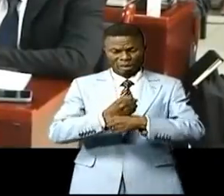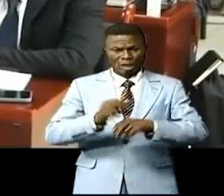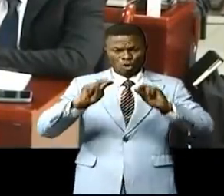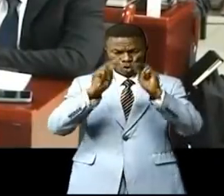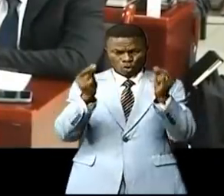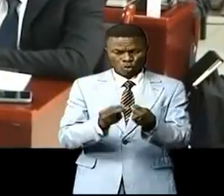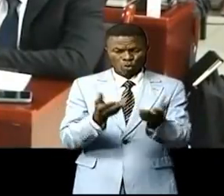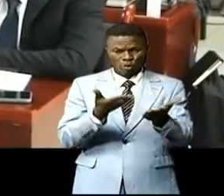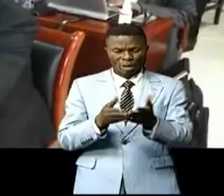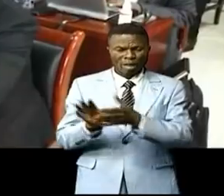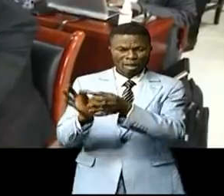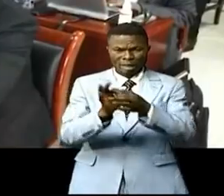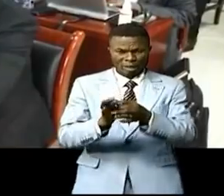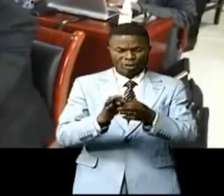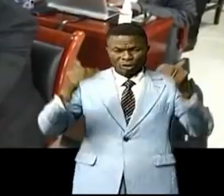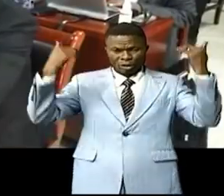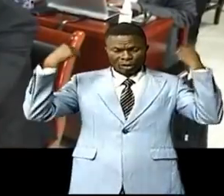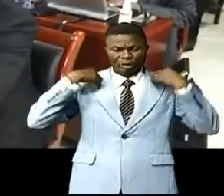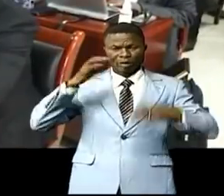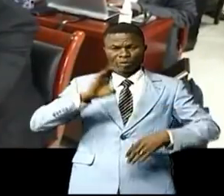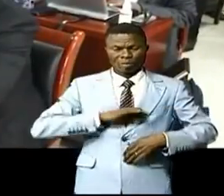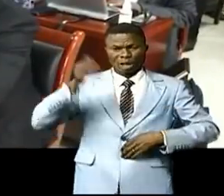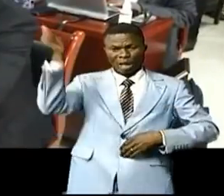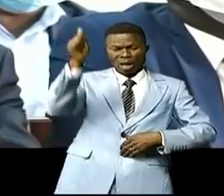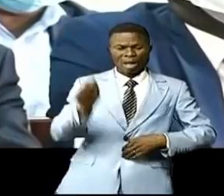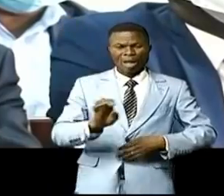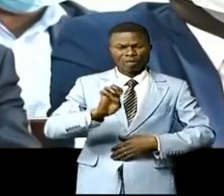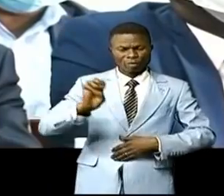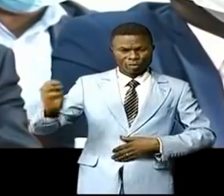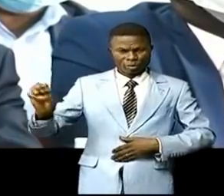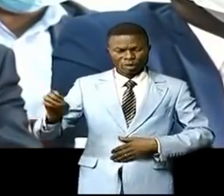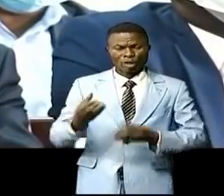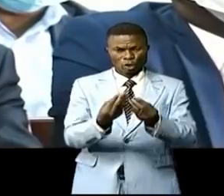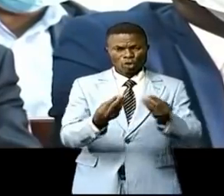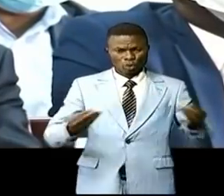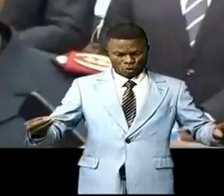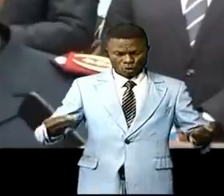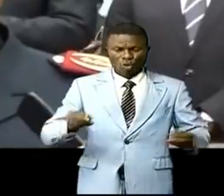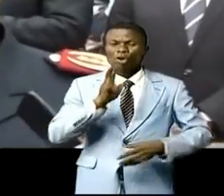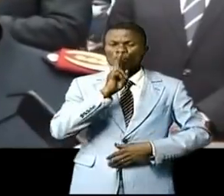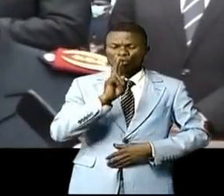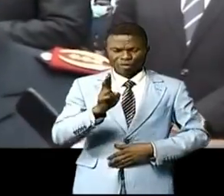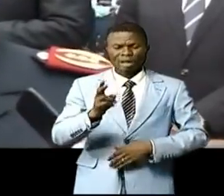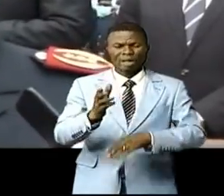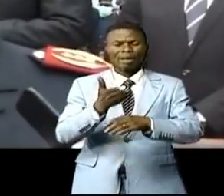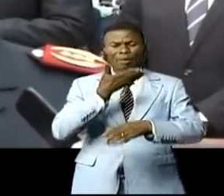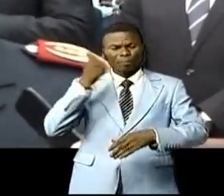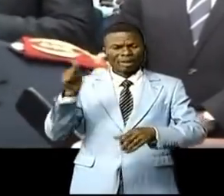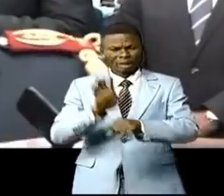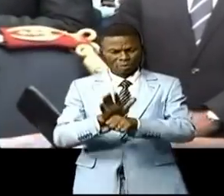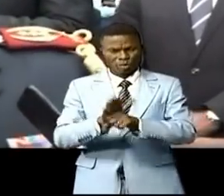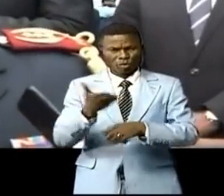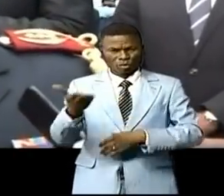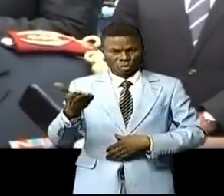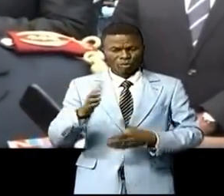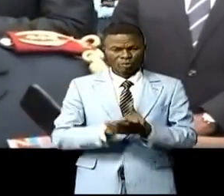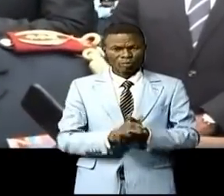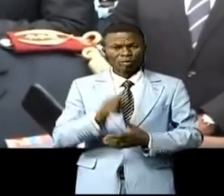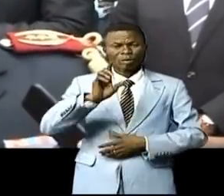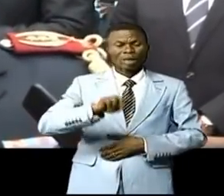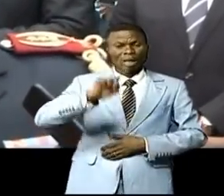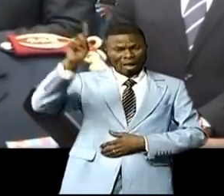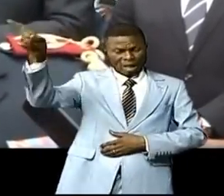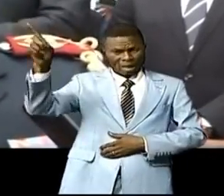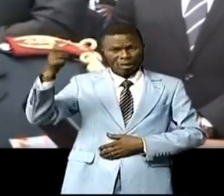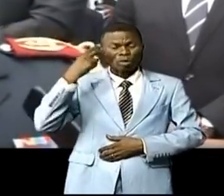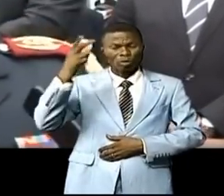l'organisation de coopération des chefs de police en Afrique de l'Est, les résultats sont probants. Il y en a beaucoup. Allez tout de suite au commissariat, vous allez voir même